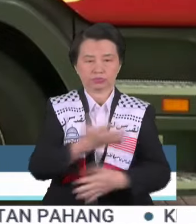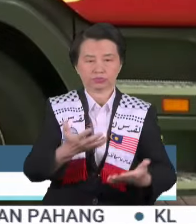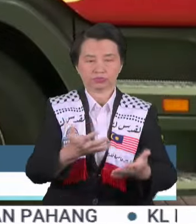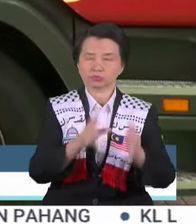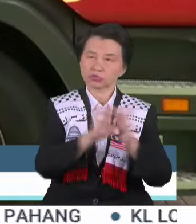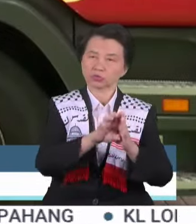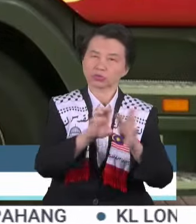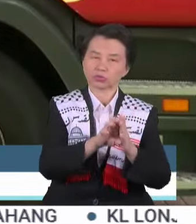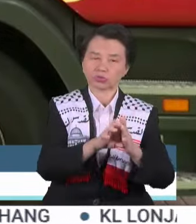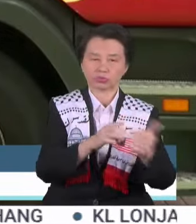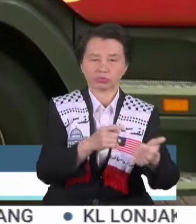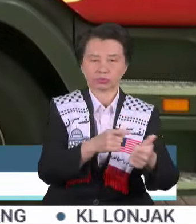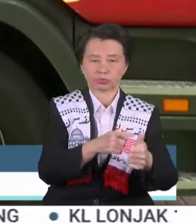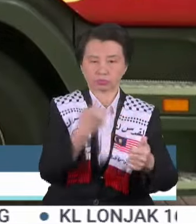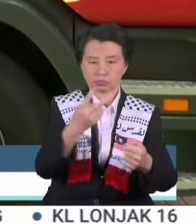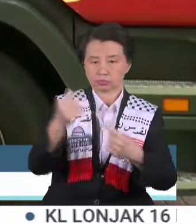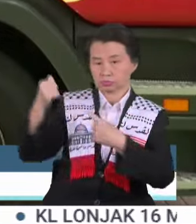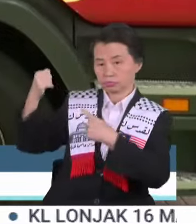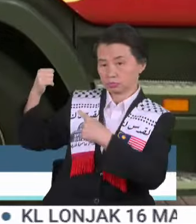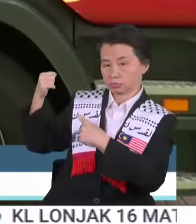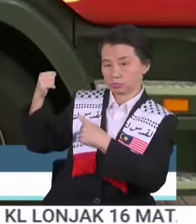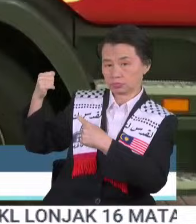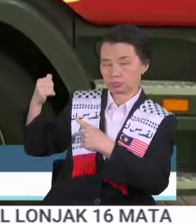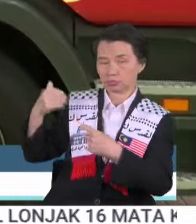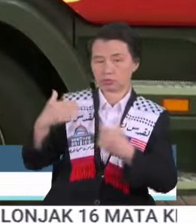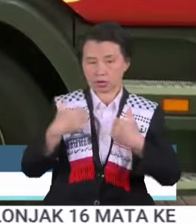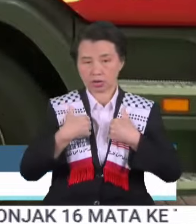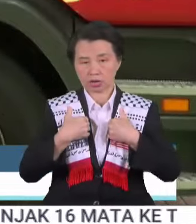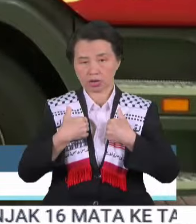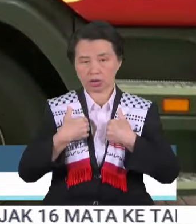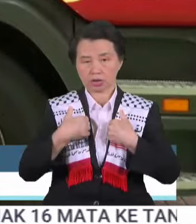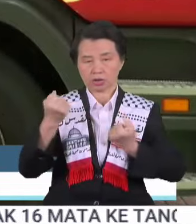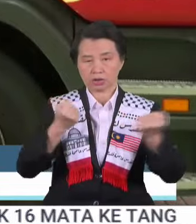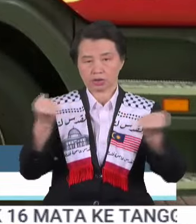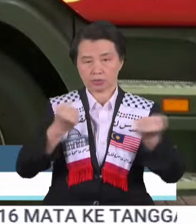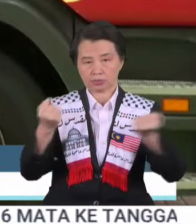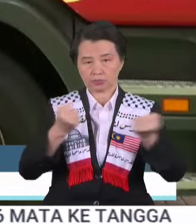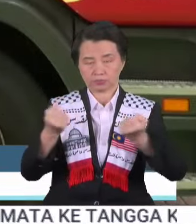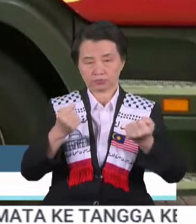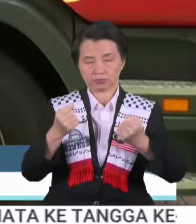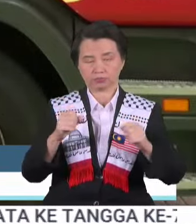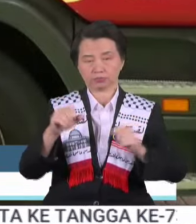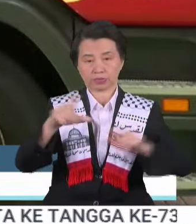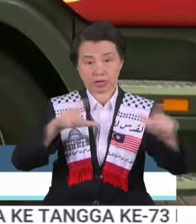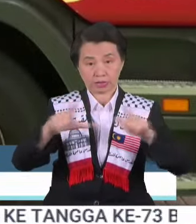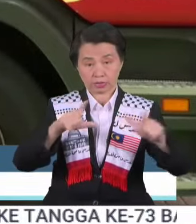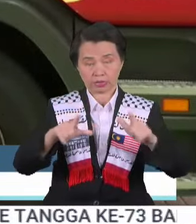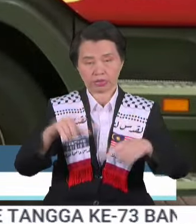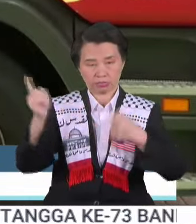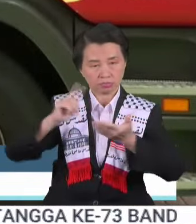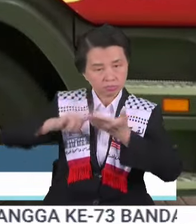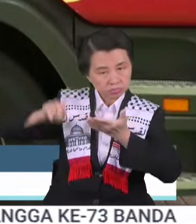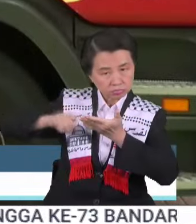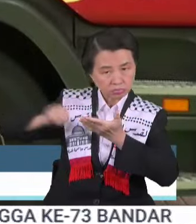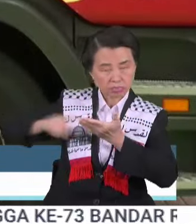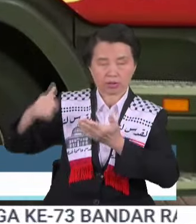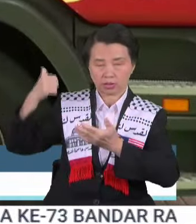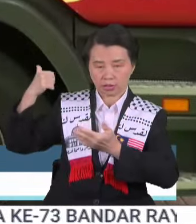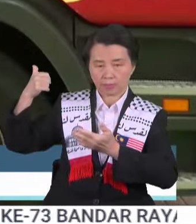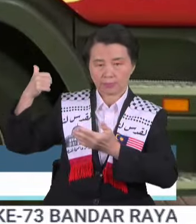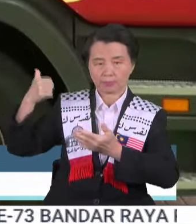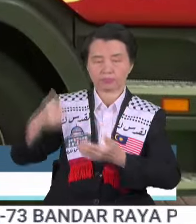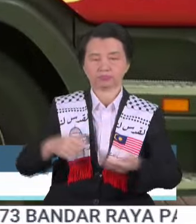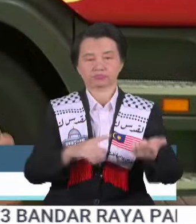aset-aset yang ada yang boleh terlihat di belakang ni adalah FRT ataupun Fire Rescue Tender, dan